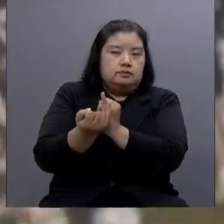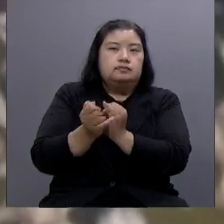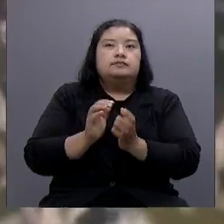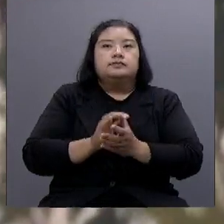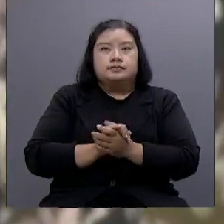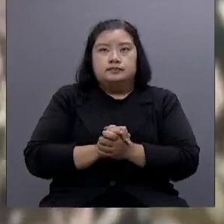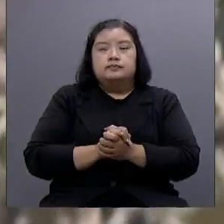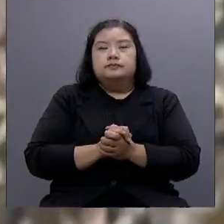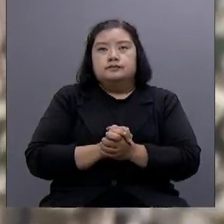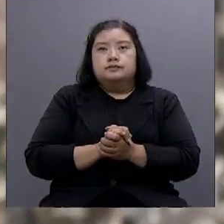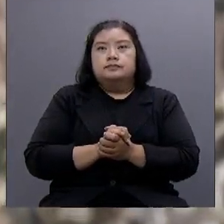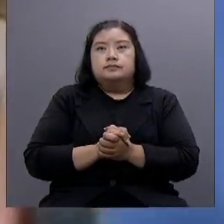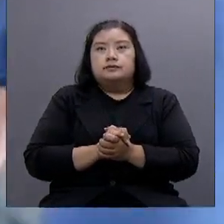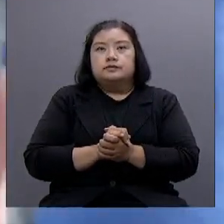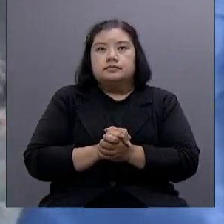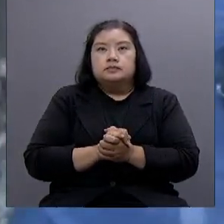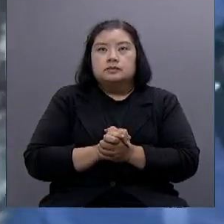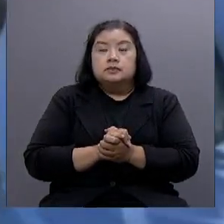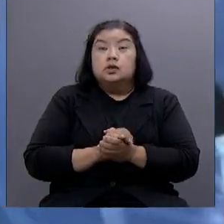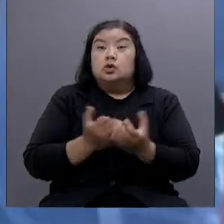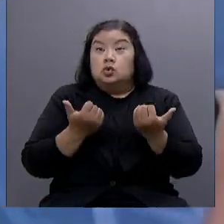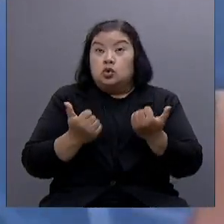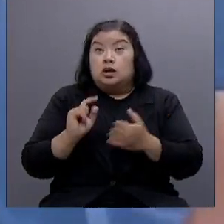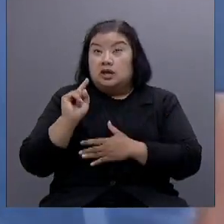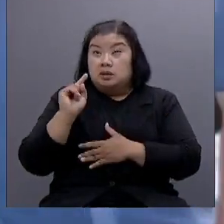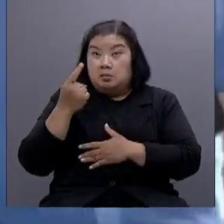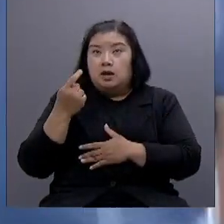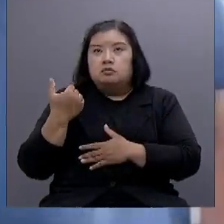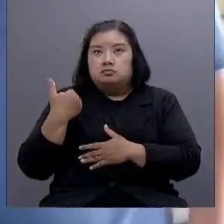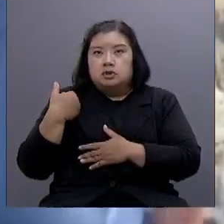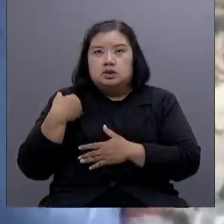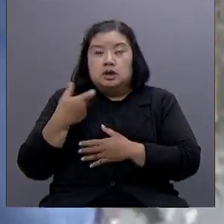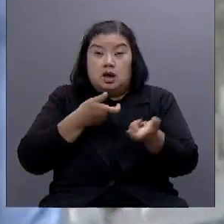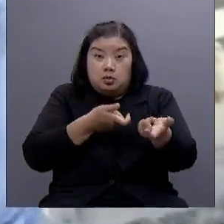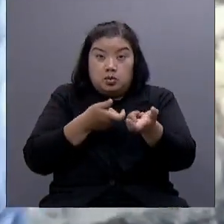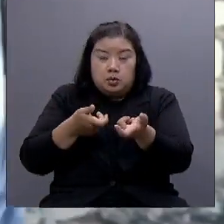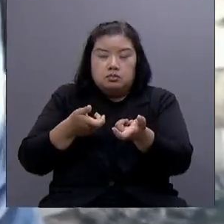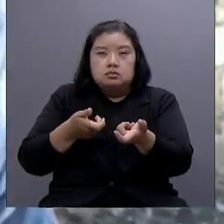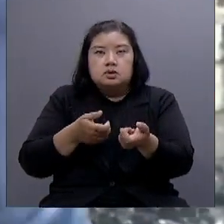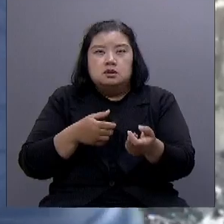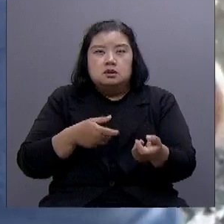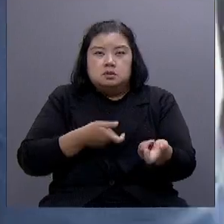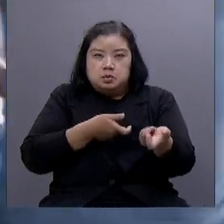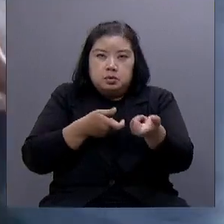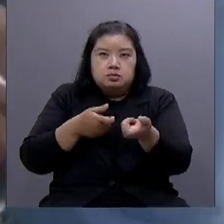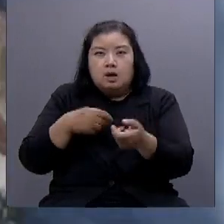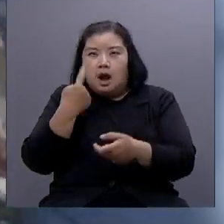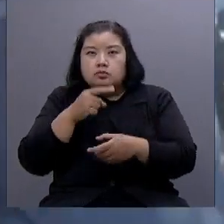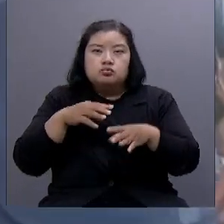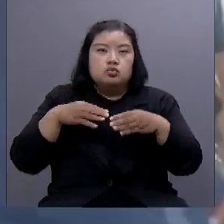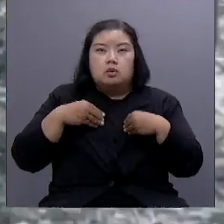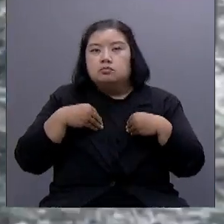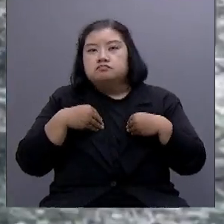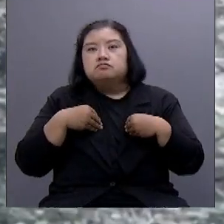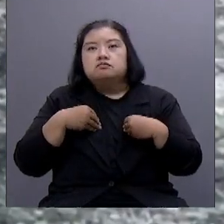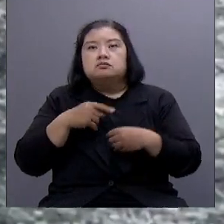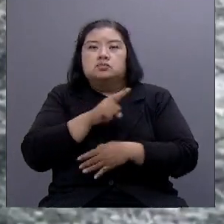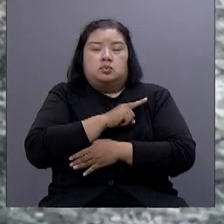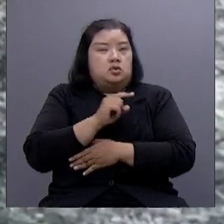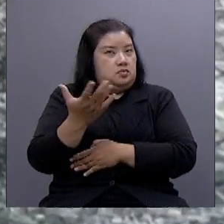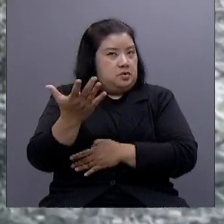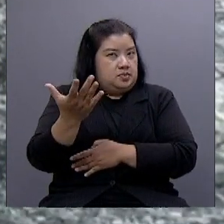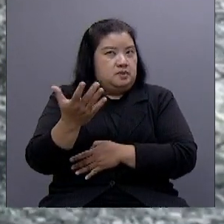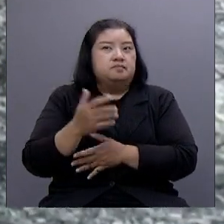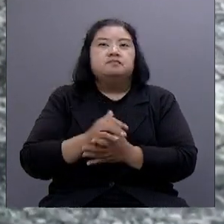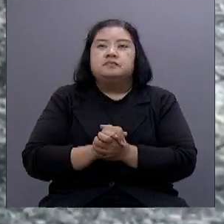แต่ว่าสำหรับการโจมตีครั้งล่าสุดในดาเกสถานนะคะยังไม่มีกลุ่มใดที่ออกมาอ้างความรับผิดชอบแต่เมื่อพิ